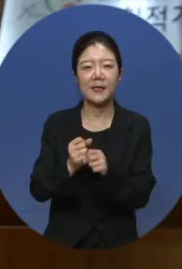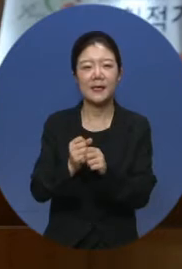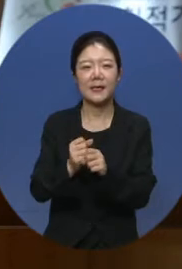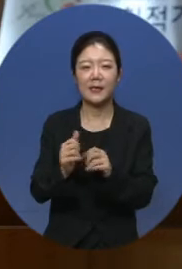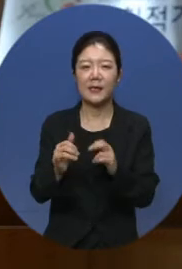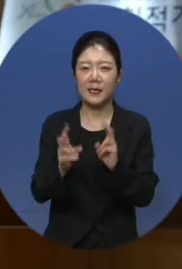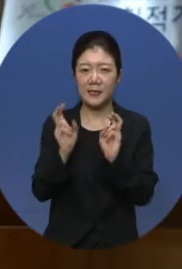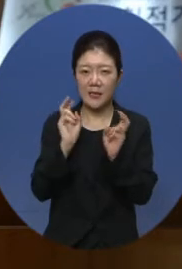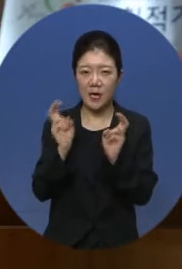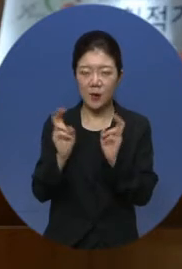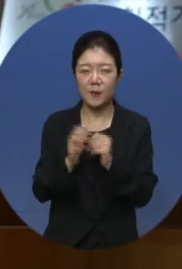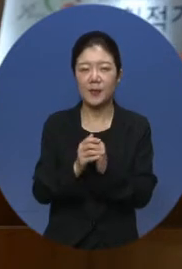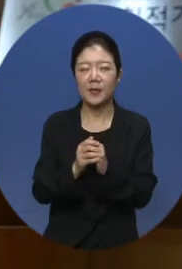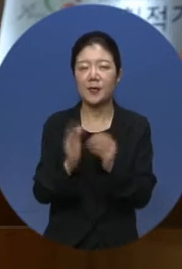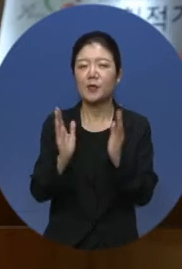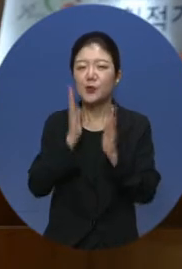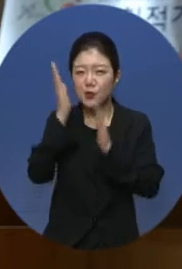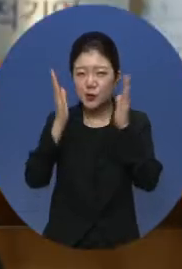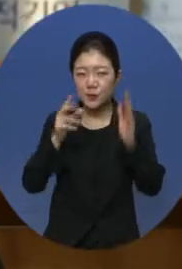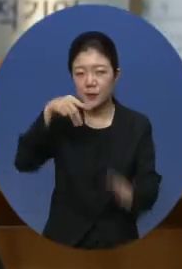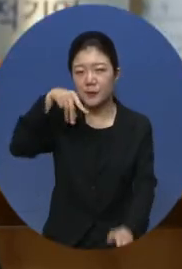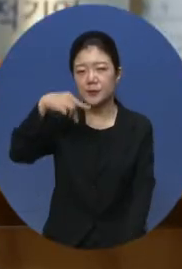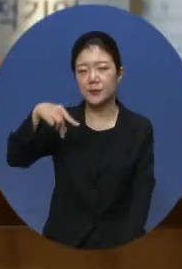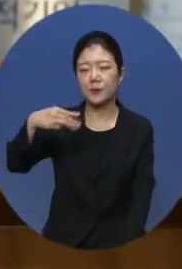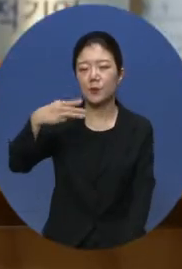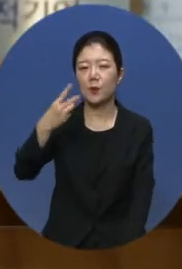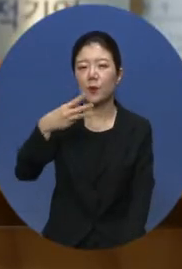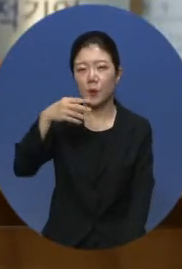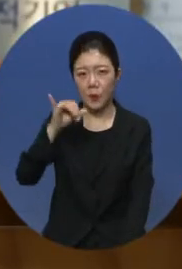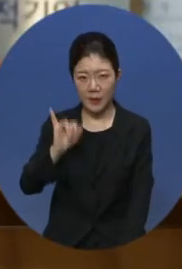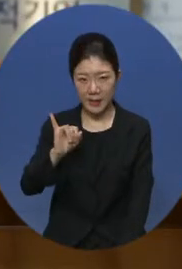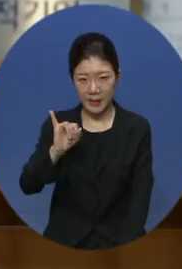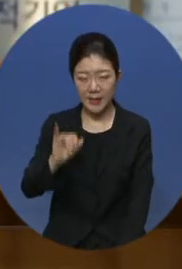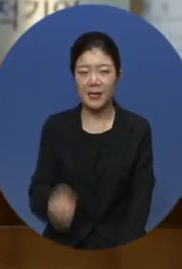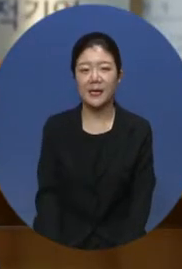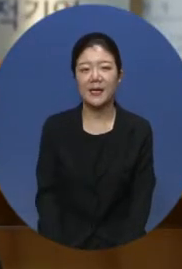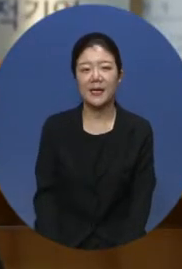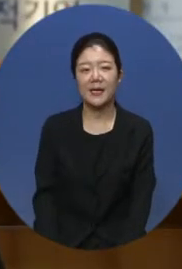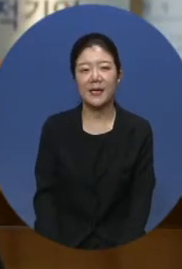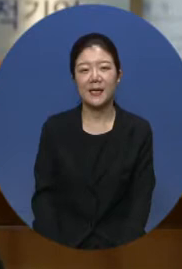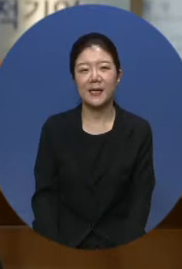사업 모델이 숲스토리입니다. 숲스토리라는 사업 모델은